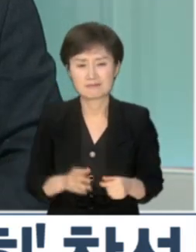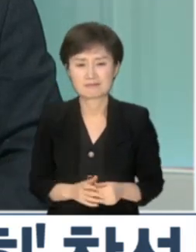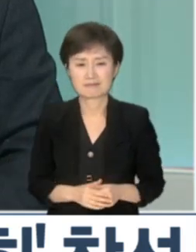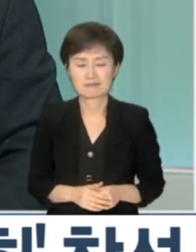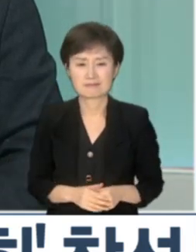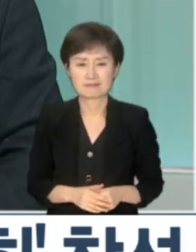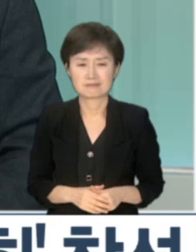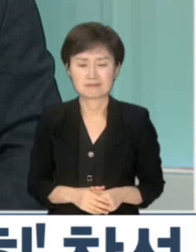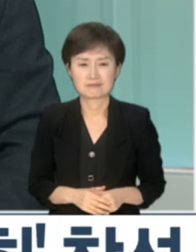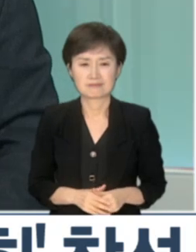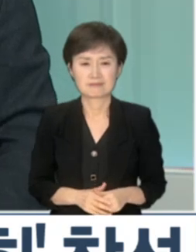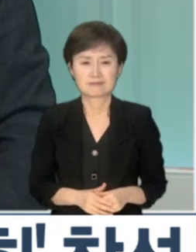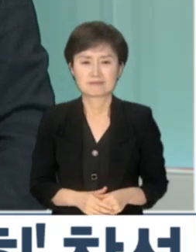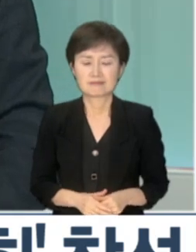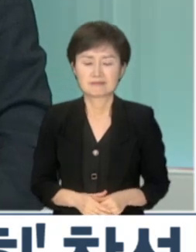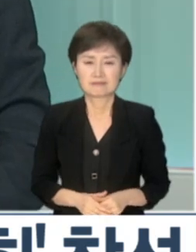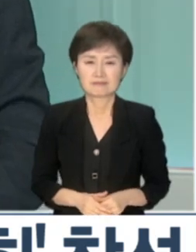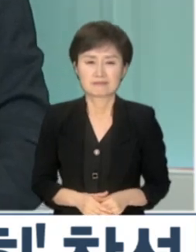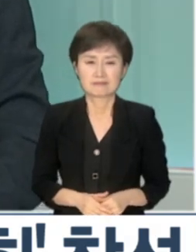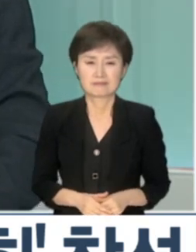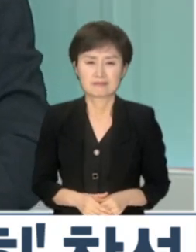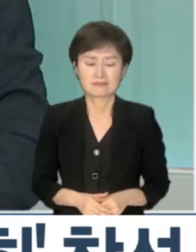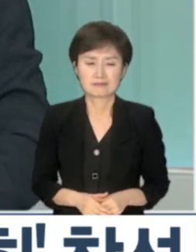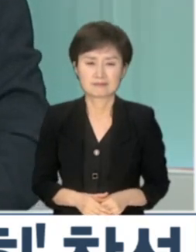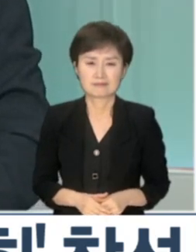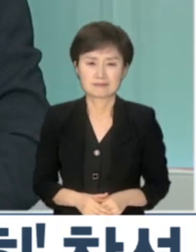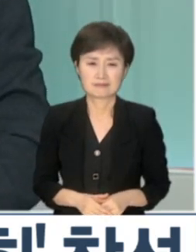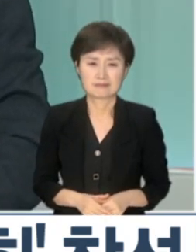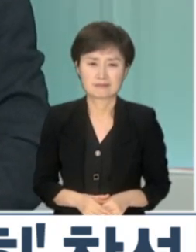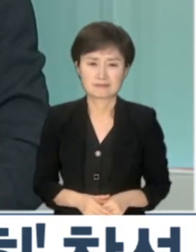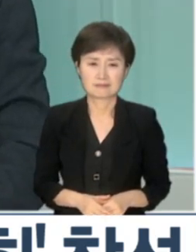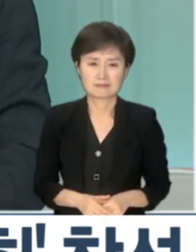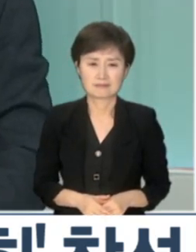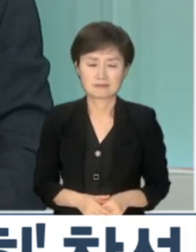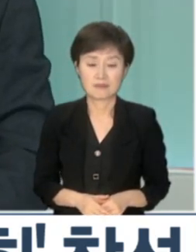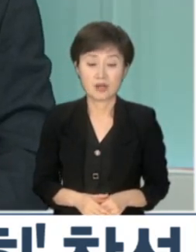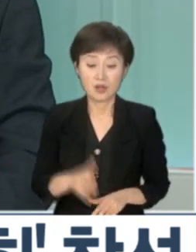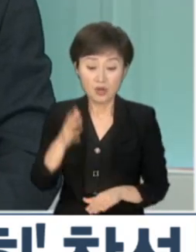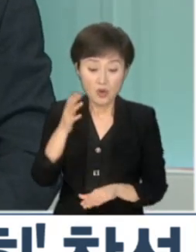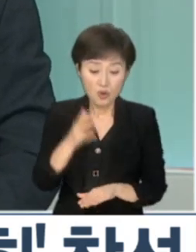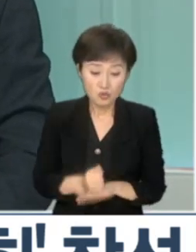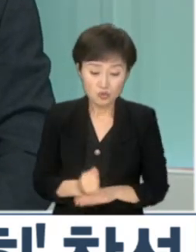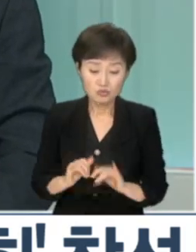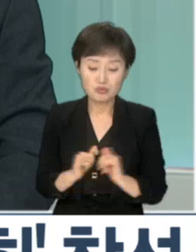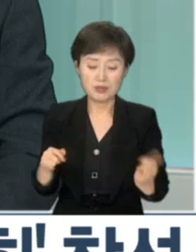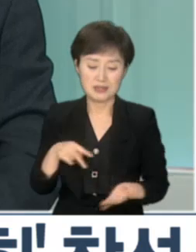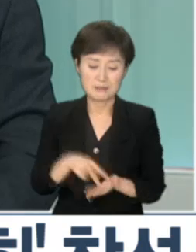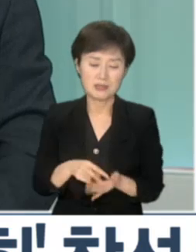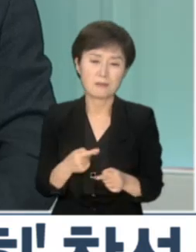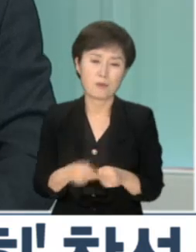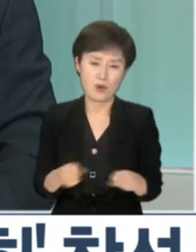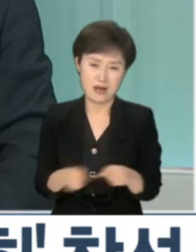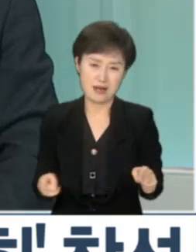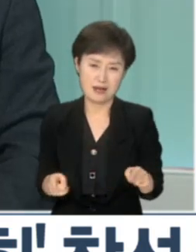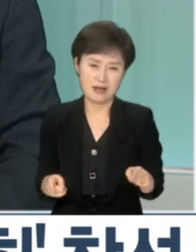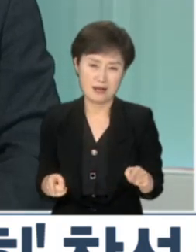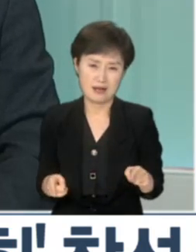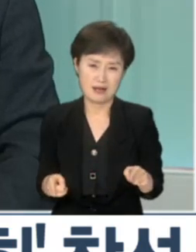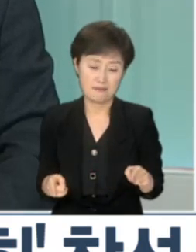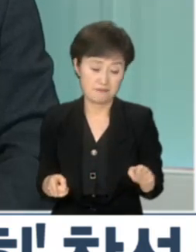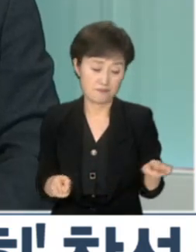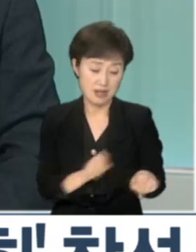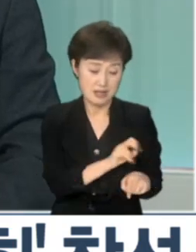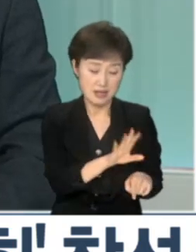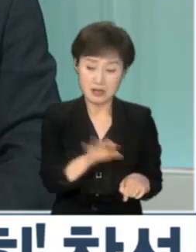첨화하는 경향이 있다고 저는 봅니다. 그렇기 때문에 네. 그 부분에 대해서는 시민들이 평가할 사항이지 야당이 나서서 이걸 원희룡 장관을 폄하한다고